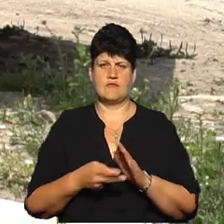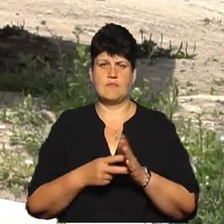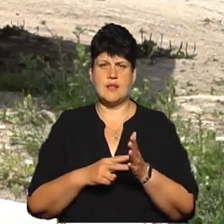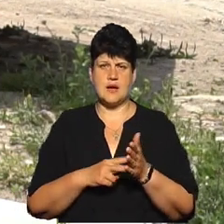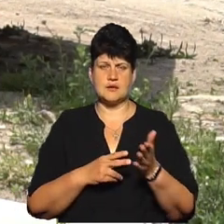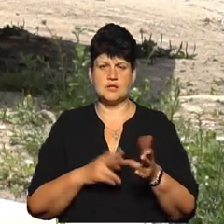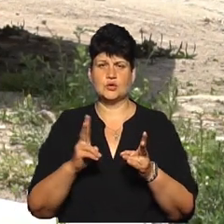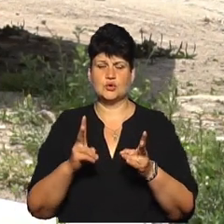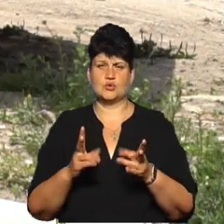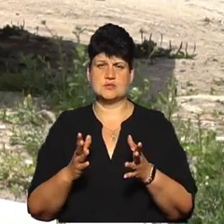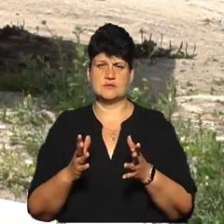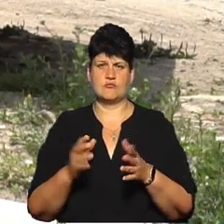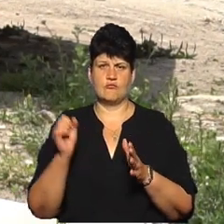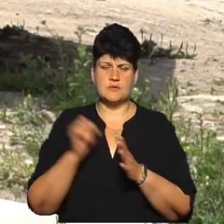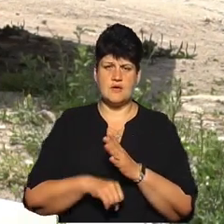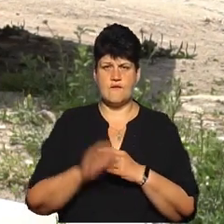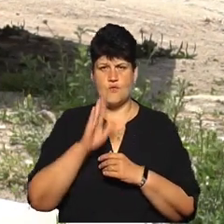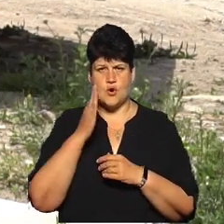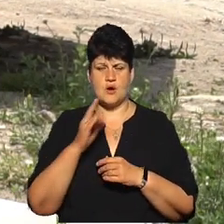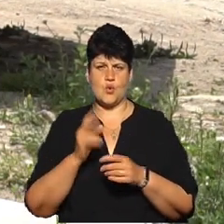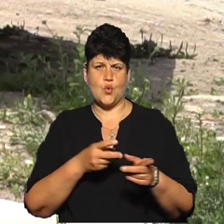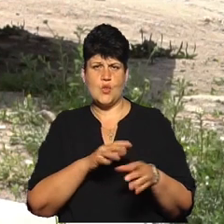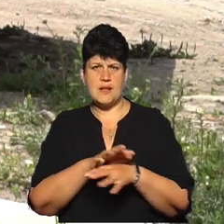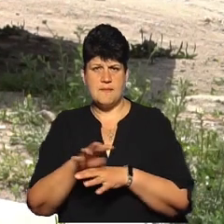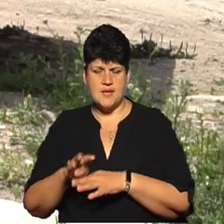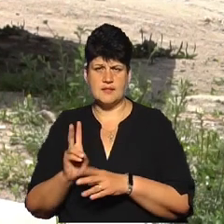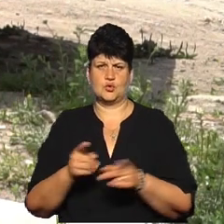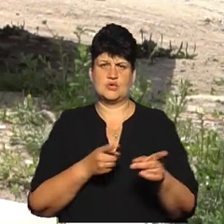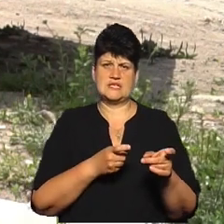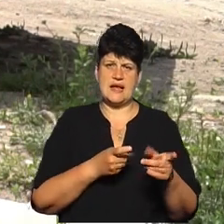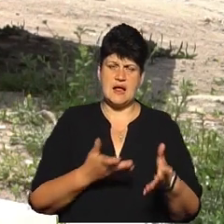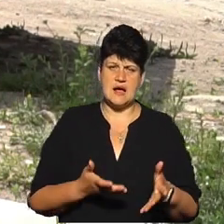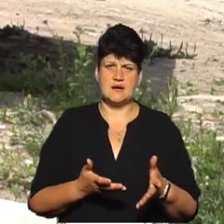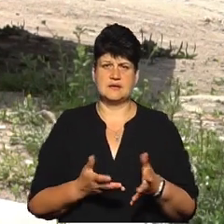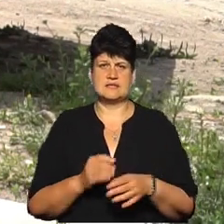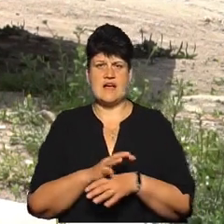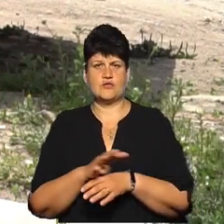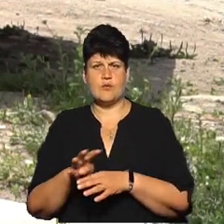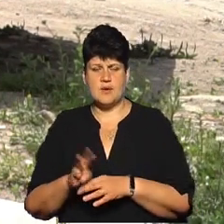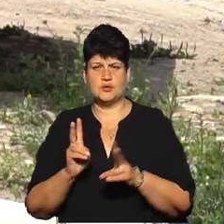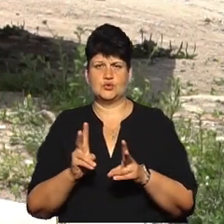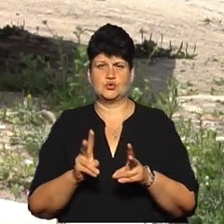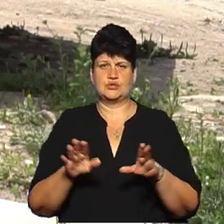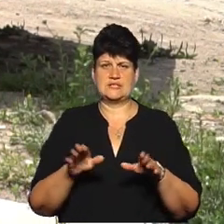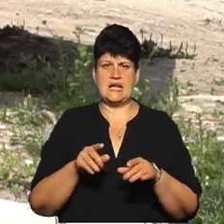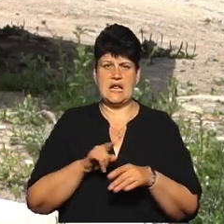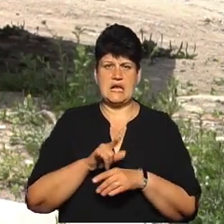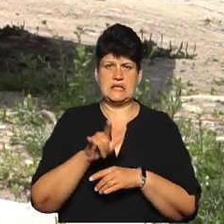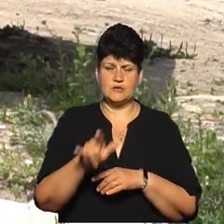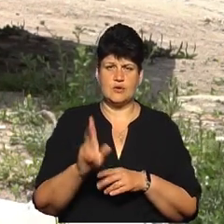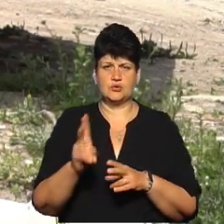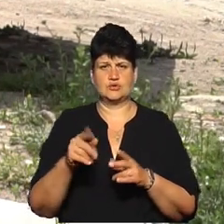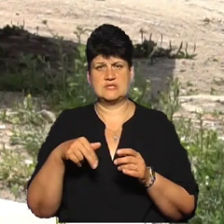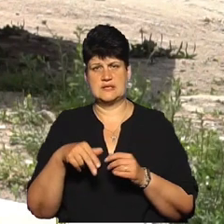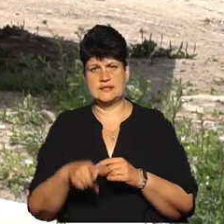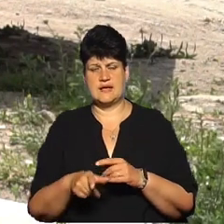б'є ворога з кулемета, хтось стріляє з автомата, хтось літає на літаку, а хтось йде після цього і